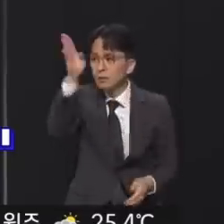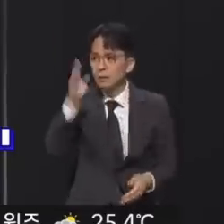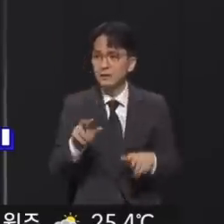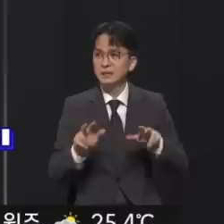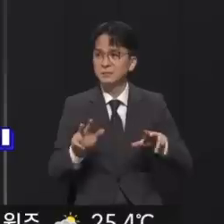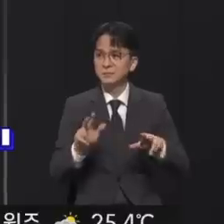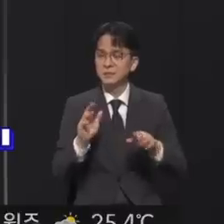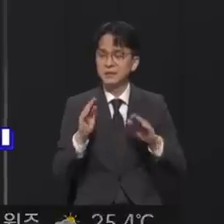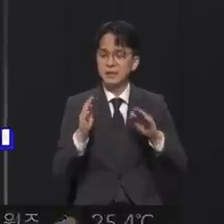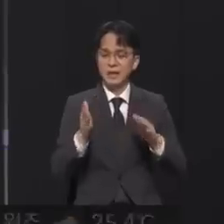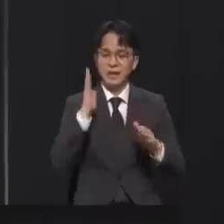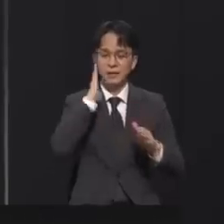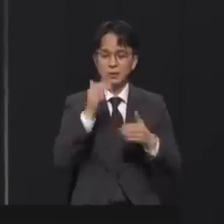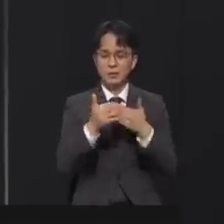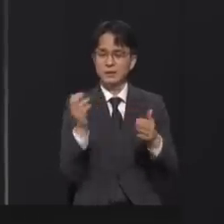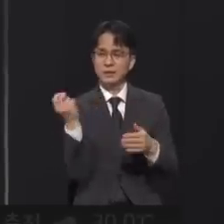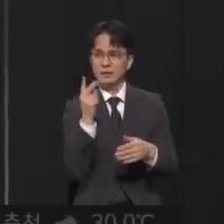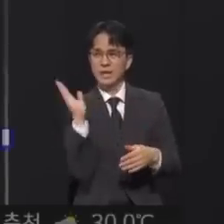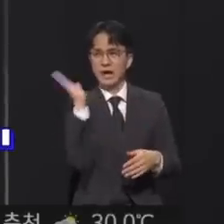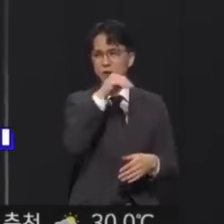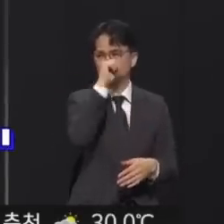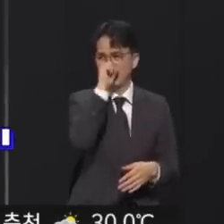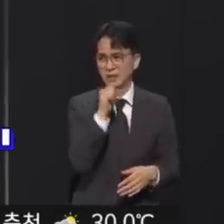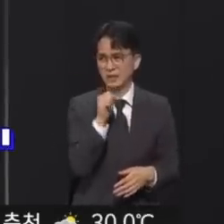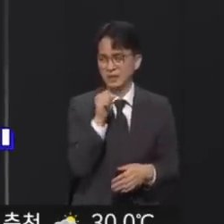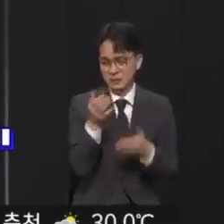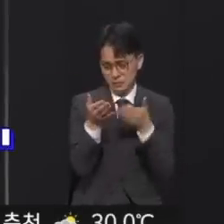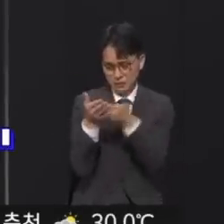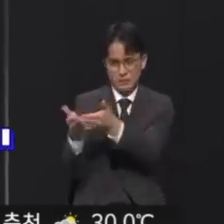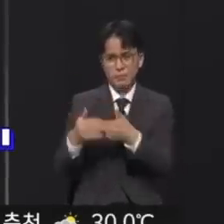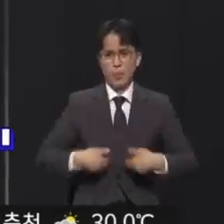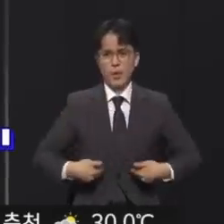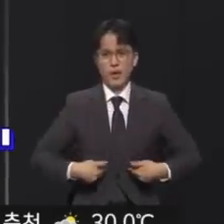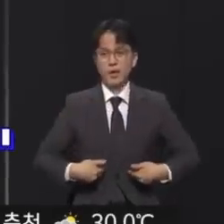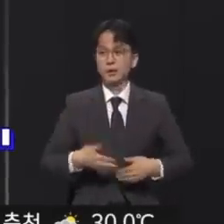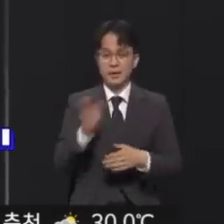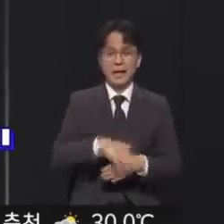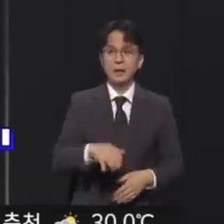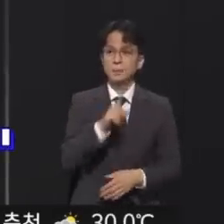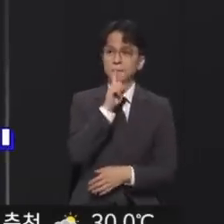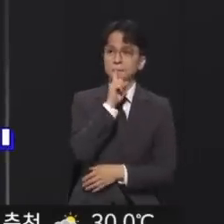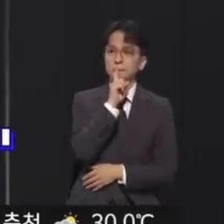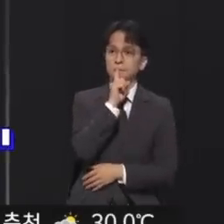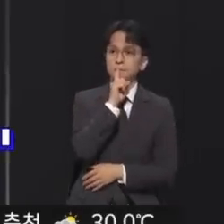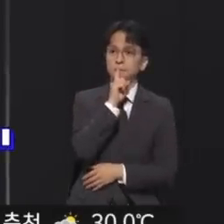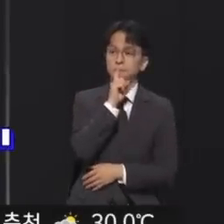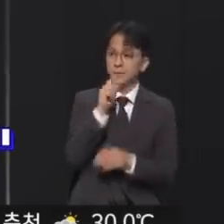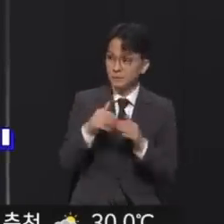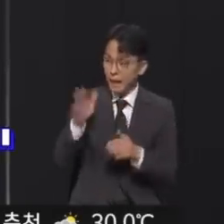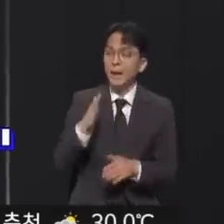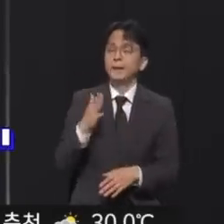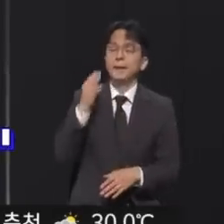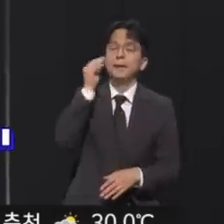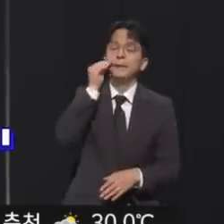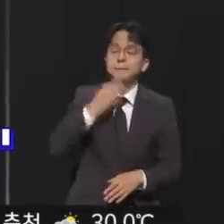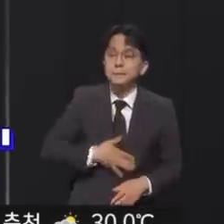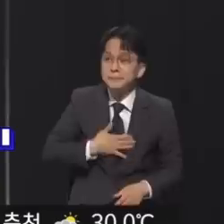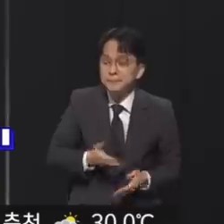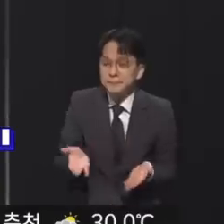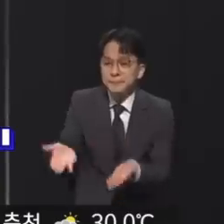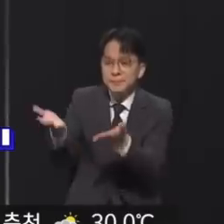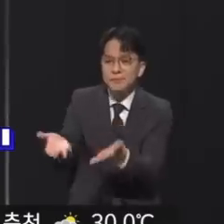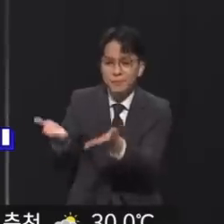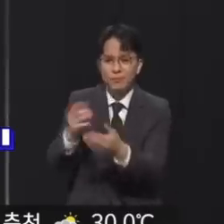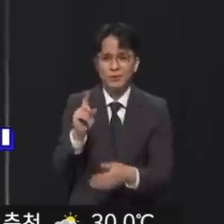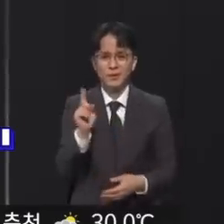라는 정도의 얘기는 해드려야 되는 거거든 용이 4 그게 없었다는거 고요 그리고 저는 이게 지금 우리 지금